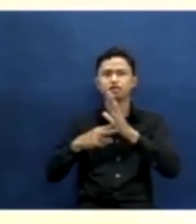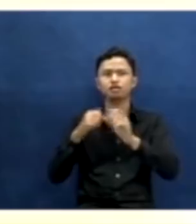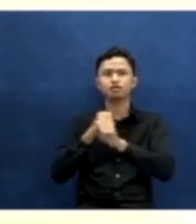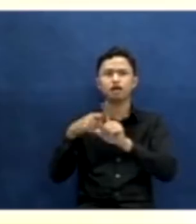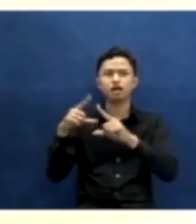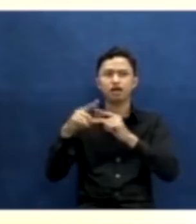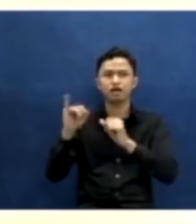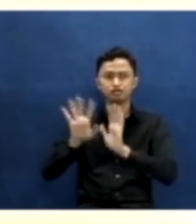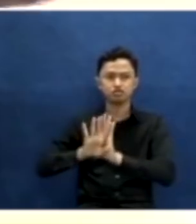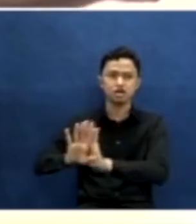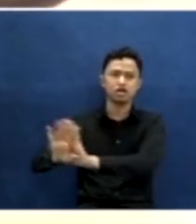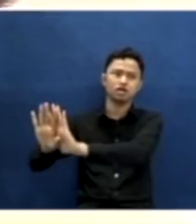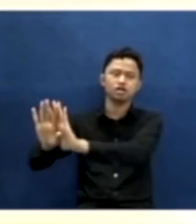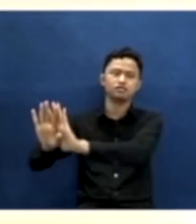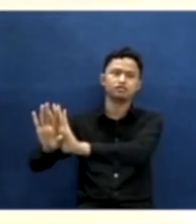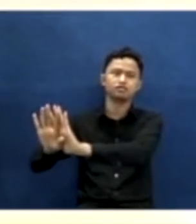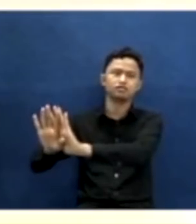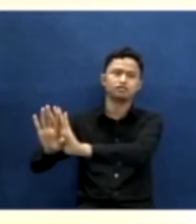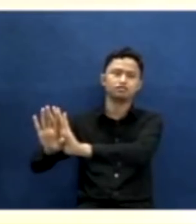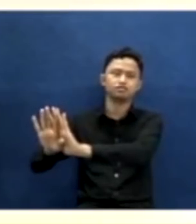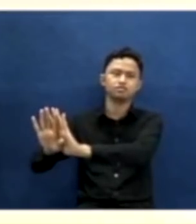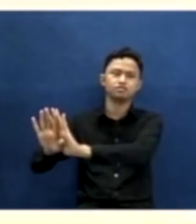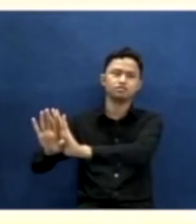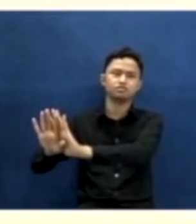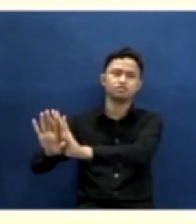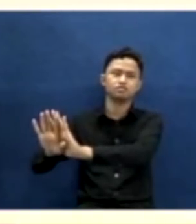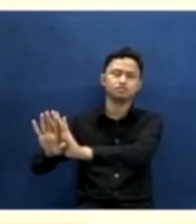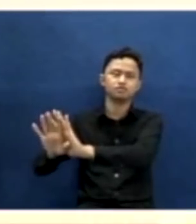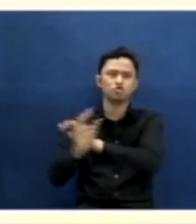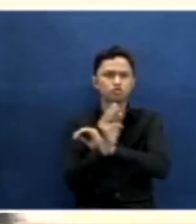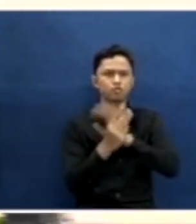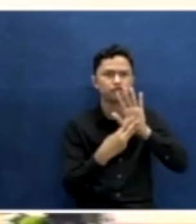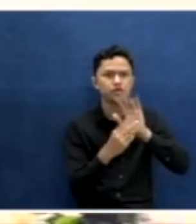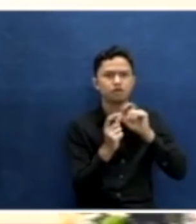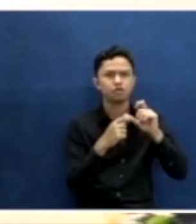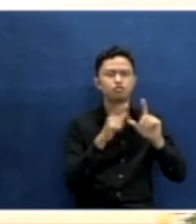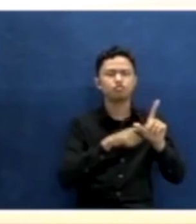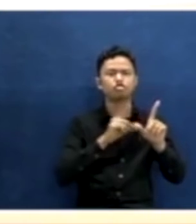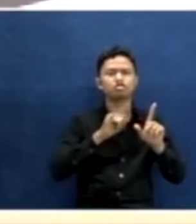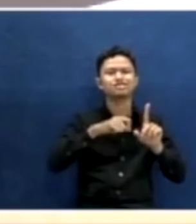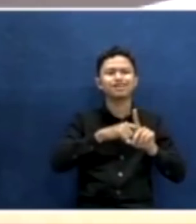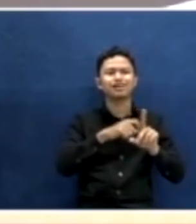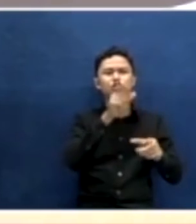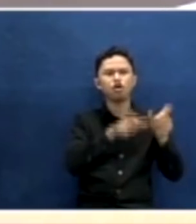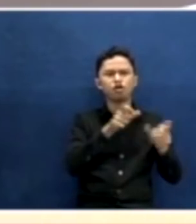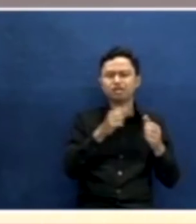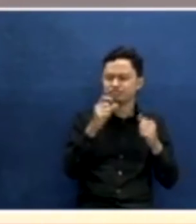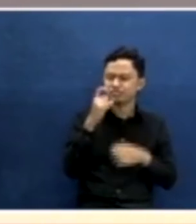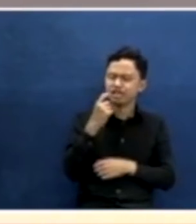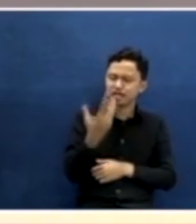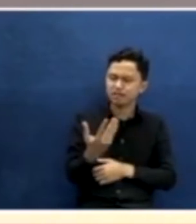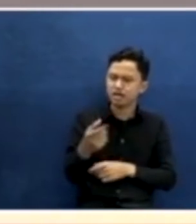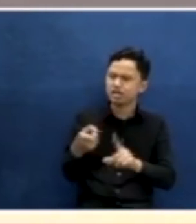bagai perhatikan farasya para orang musyrik pun kasak kusuk Bagaimana menjadikan bangke ini bisa dimakan kembali sama para